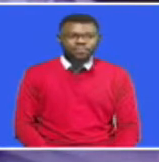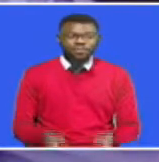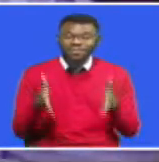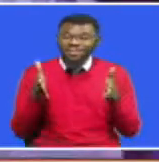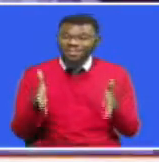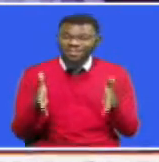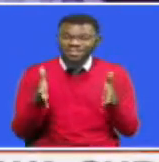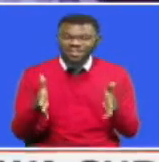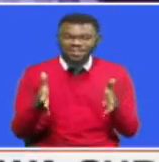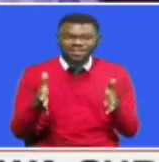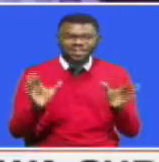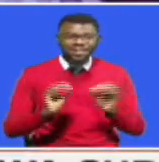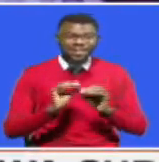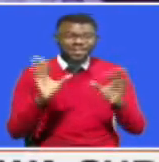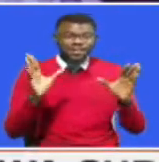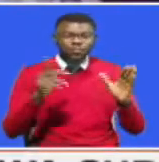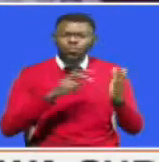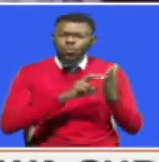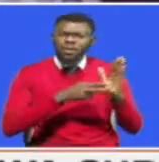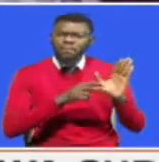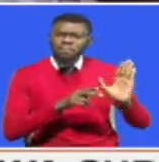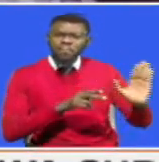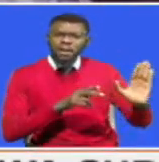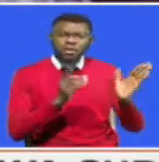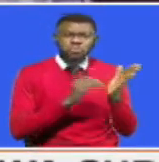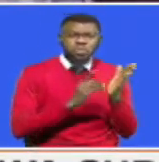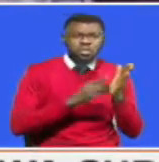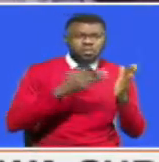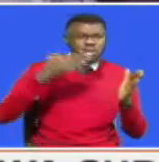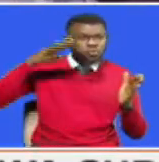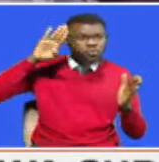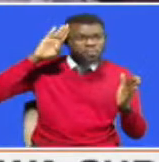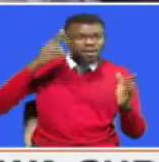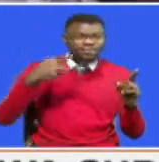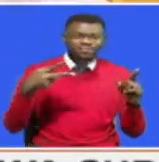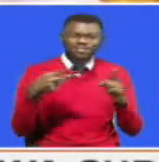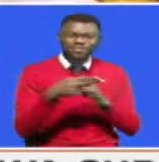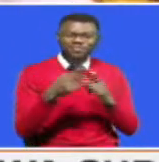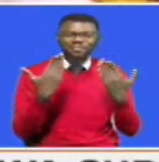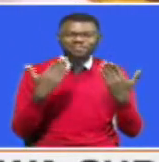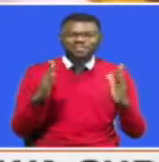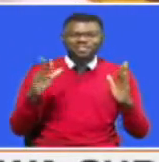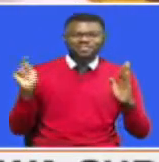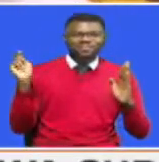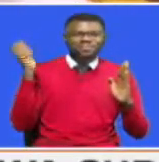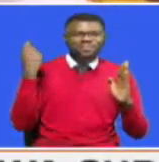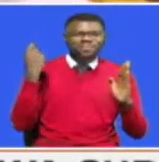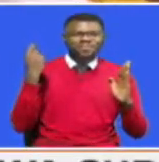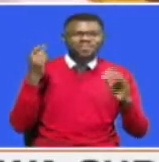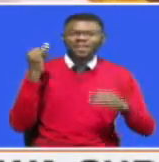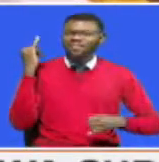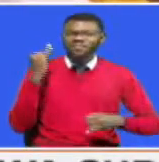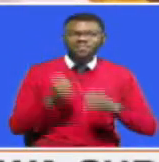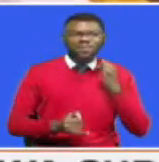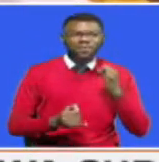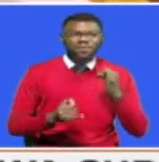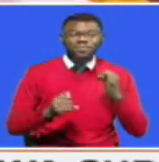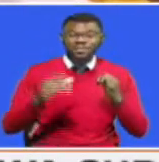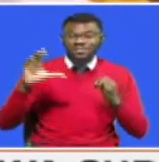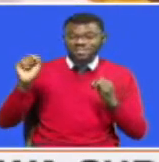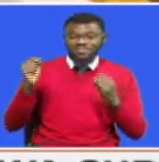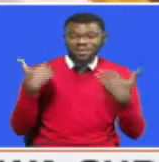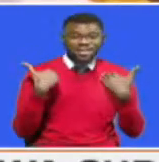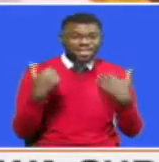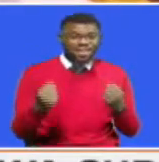Sasa ni dhahiri kuwa kandarasi za madaktari kutoka Cuba waliomo humu nchini zimefikia kikomo. Waziri wa